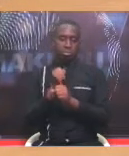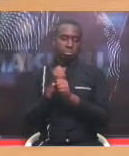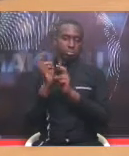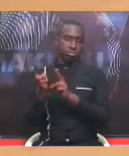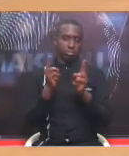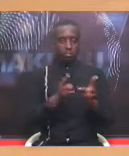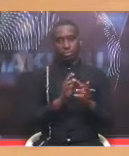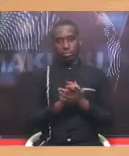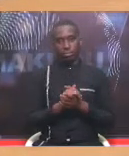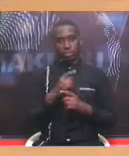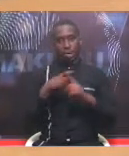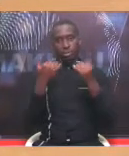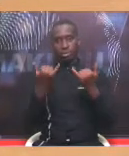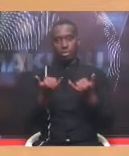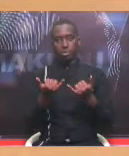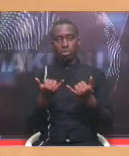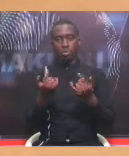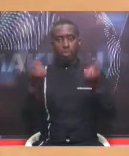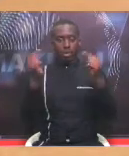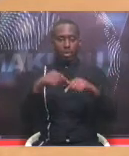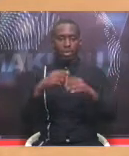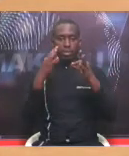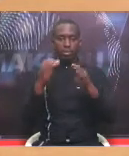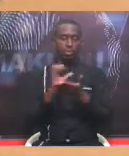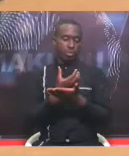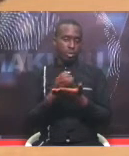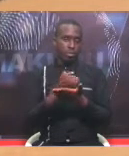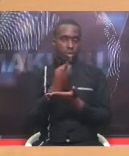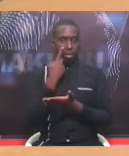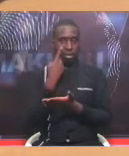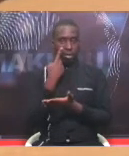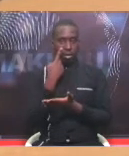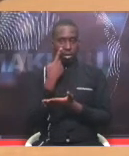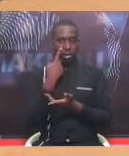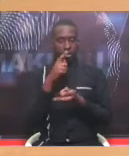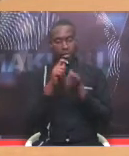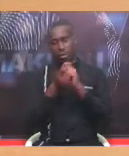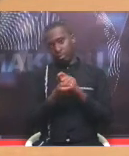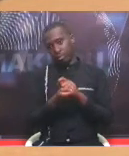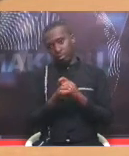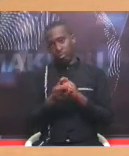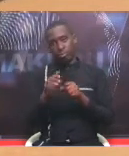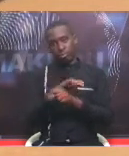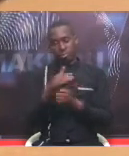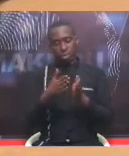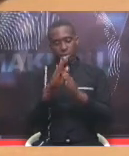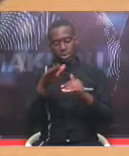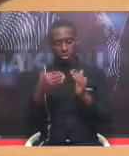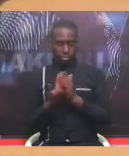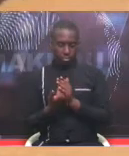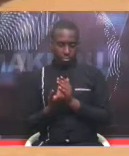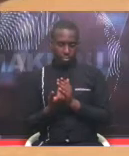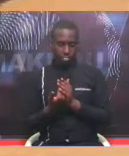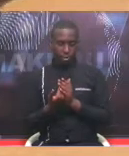bisanzwe ariko ngo hose barazanye ibintu ubwo bari usanga umuhanda mu gitondo basinzi buzi umuhanda wose